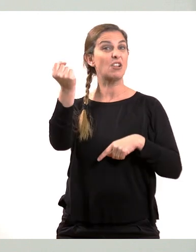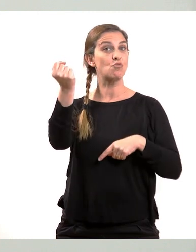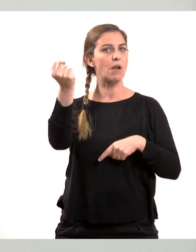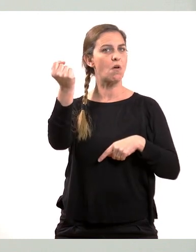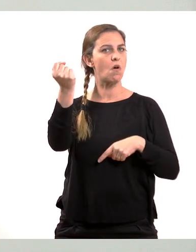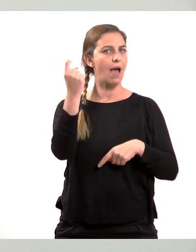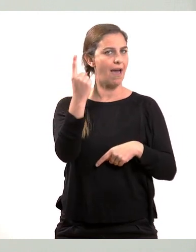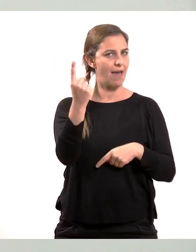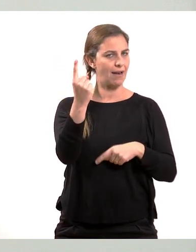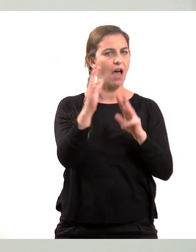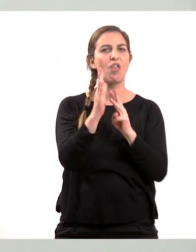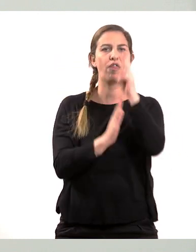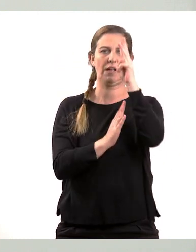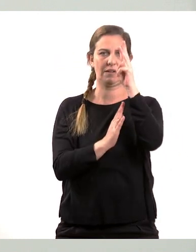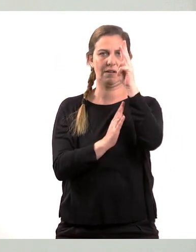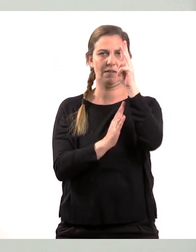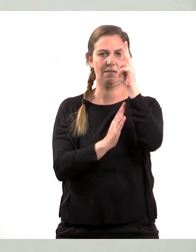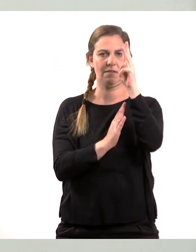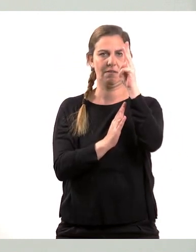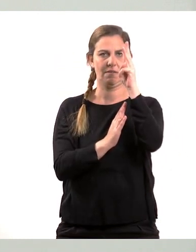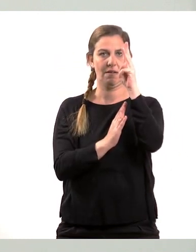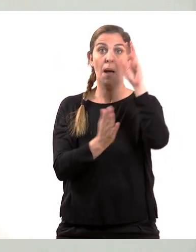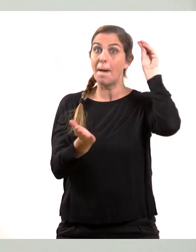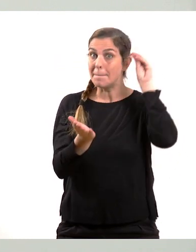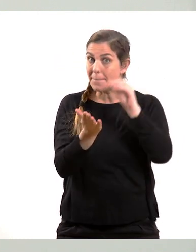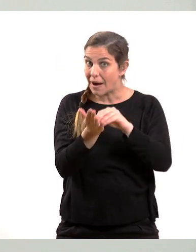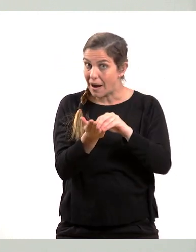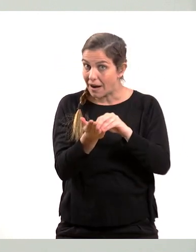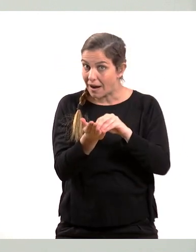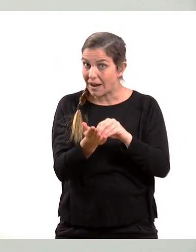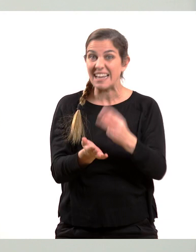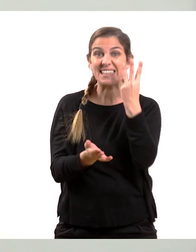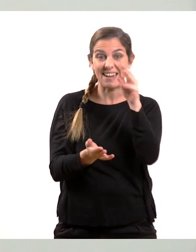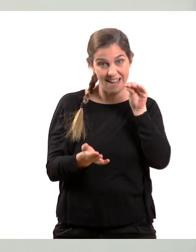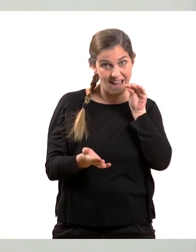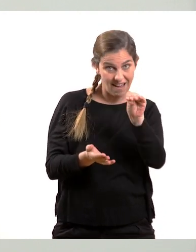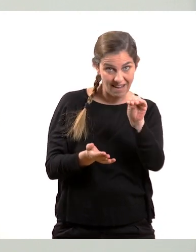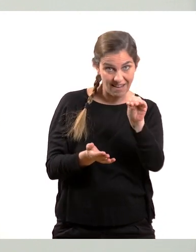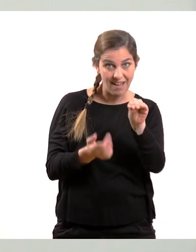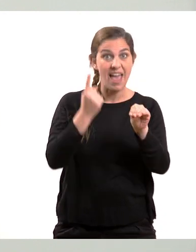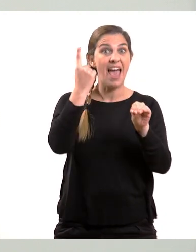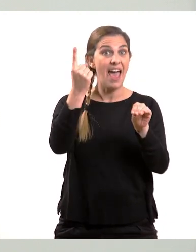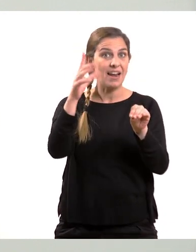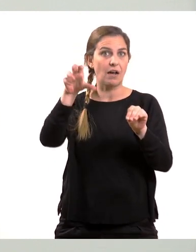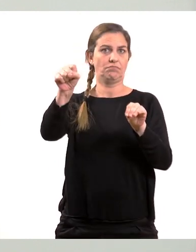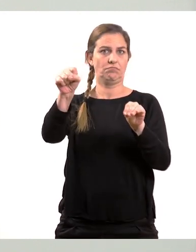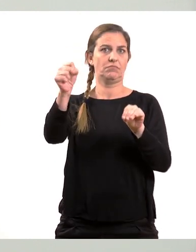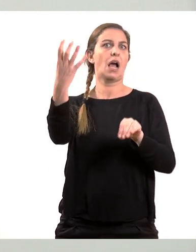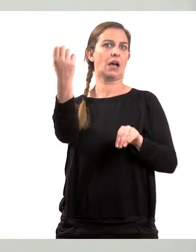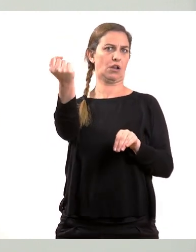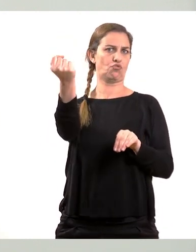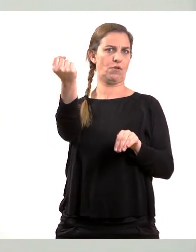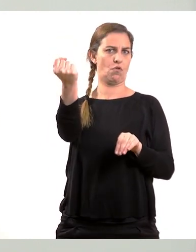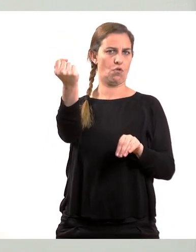13. Πάλι γράφουμε το 3 και κρατάμε το κρατούμενο.